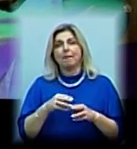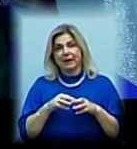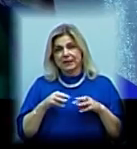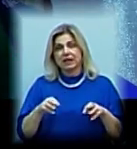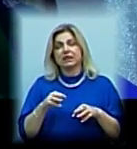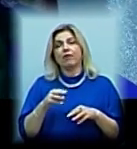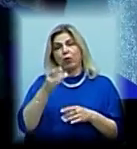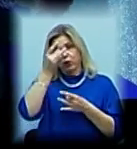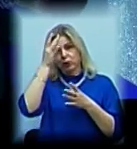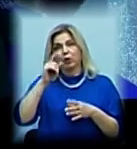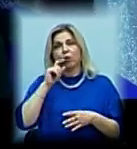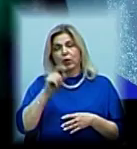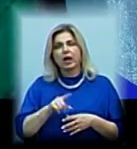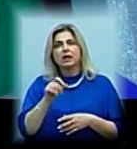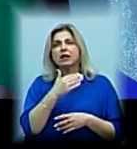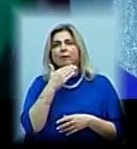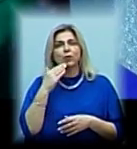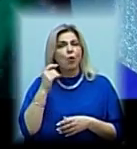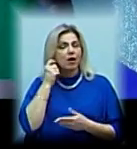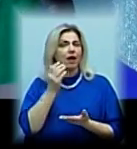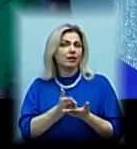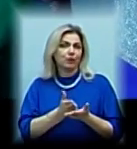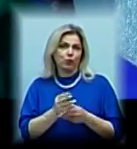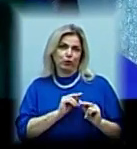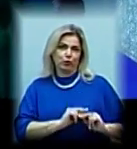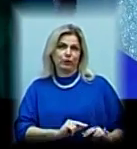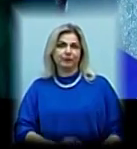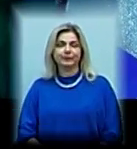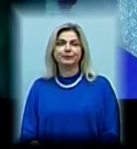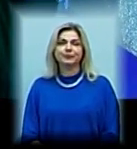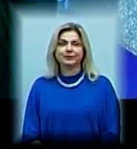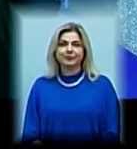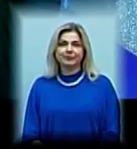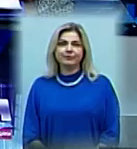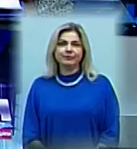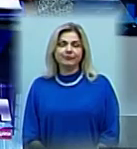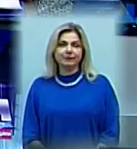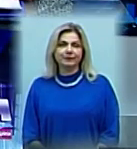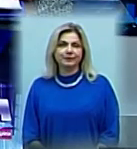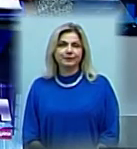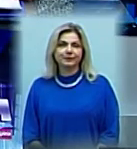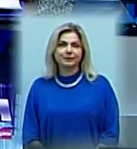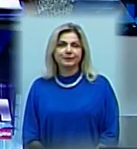труд. Олександр Гордієнко, Артем Балібов, телевізійні новини Миколаївщини.